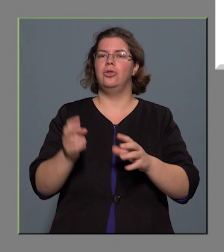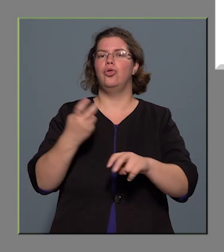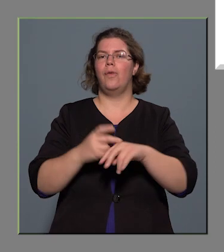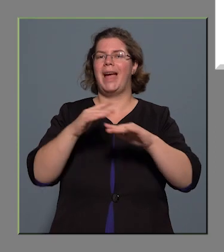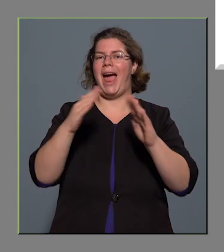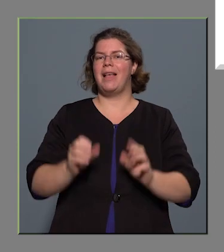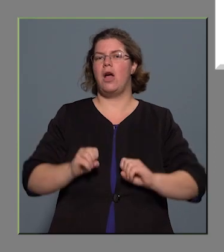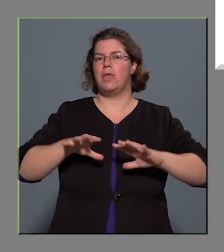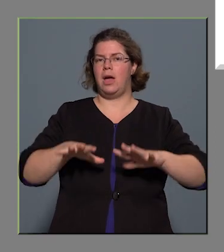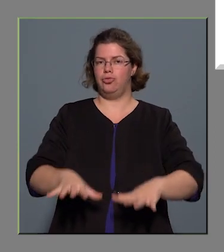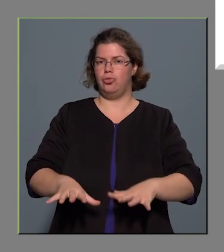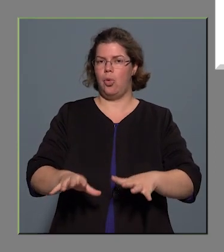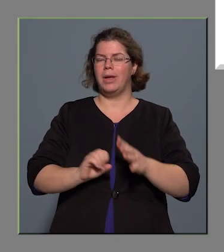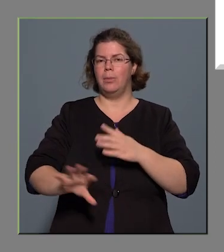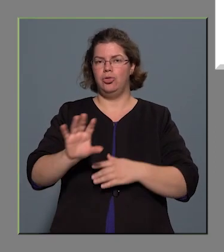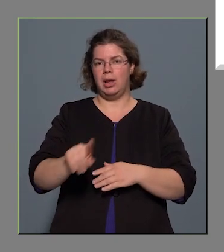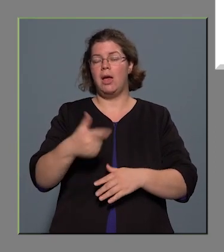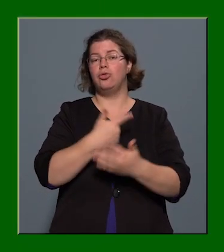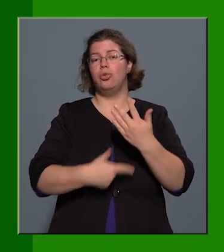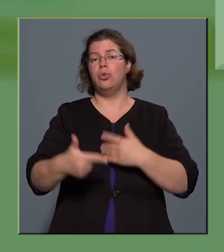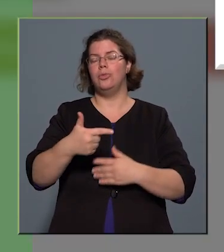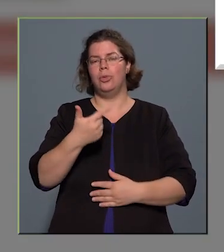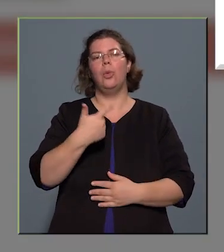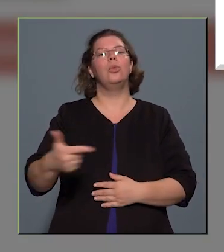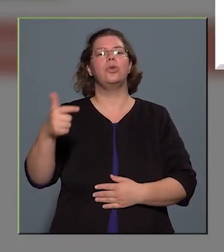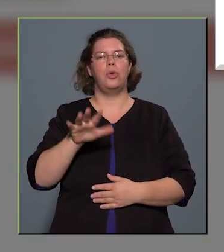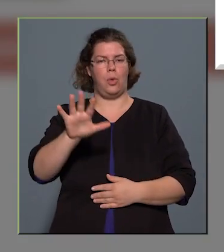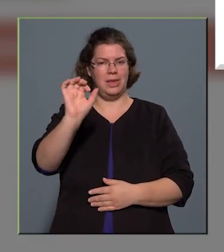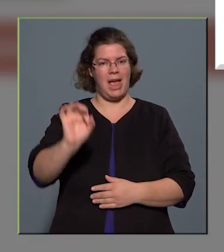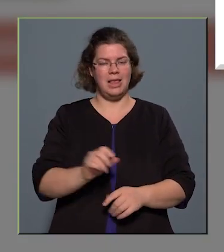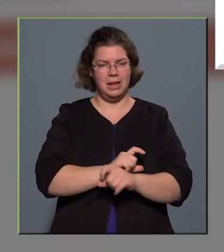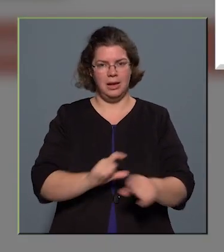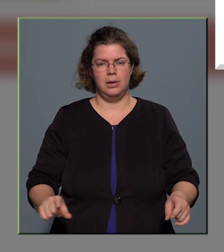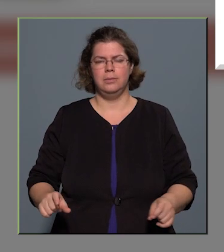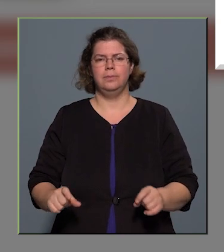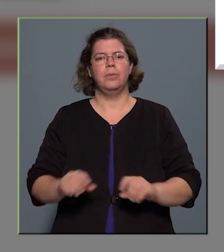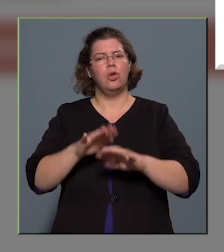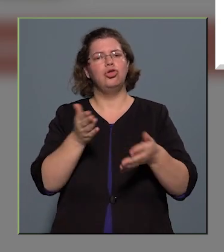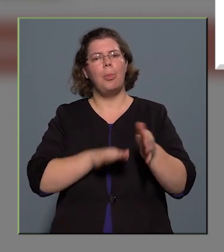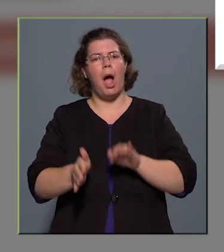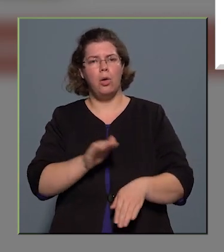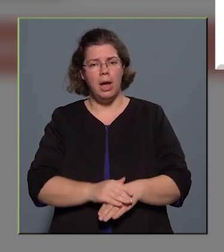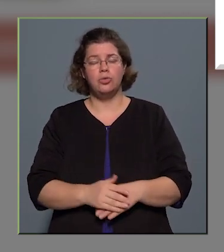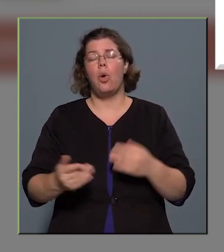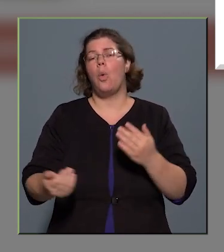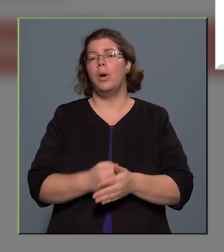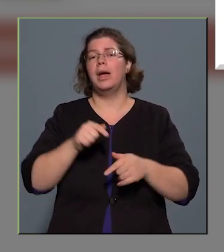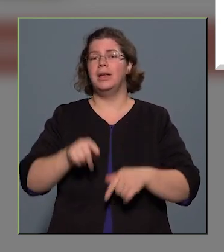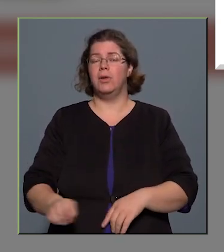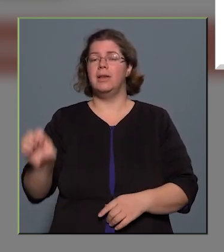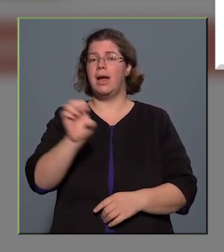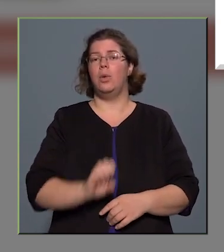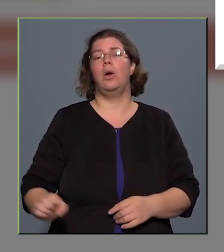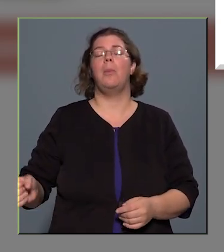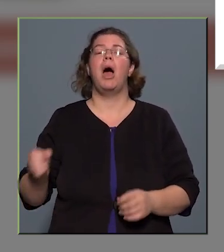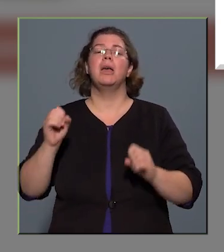üvegházhatású gázkibocsátás mintegy 25%-áért. Fókuszban a csomagolás. Újra itt az európai hulladékcsökkentési hét.